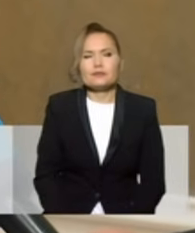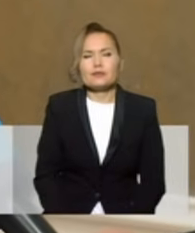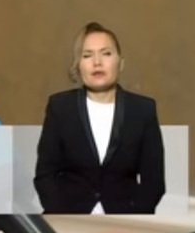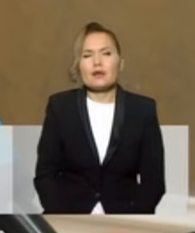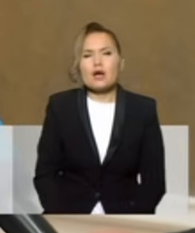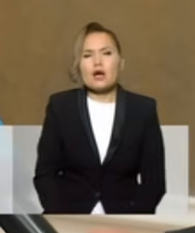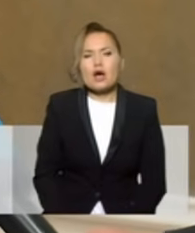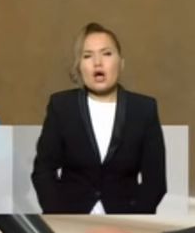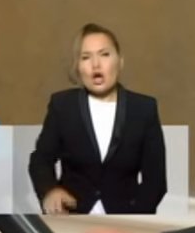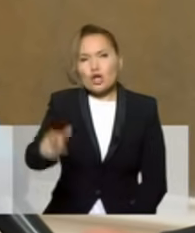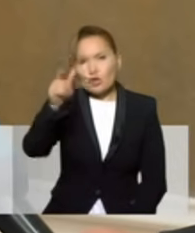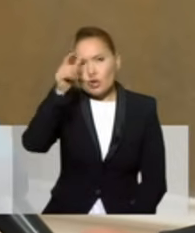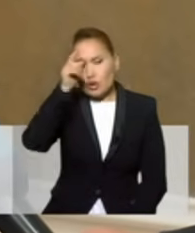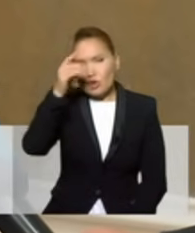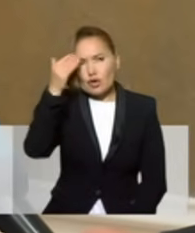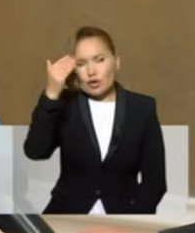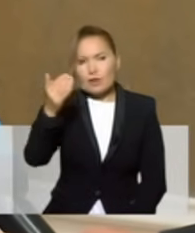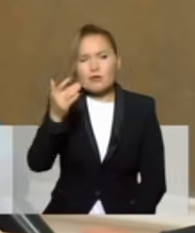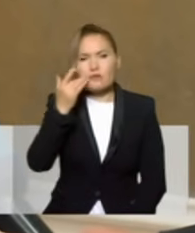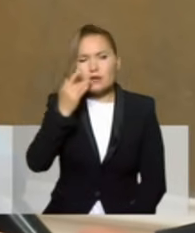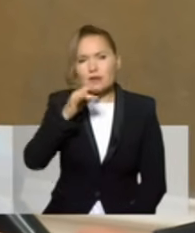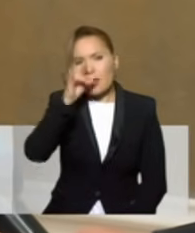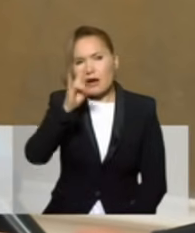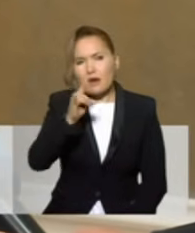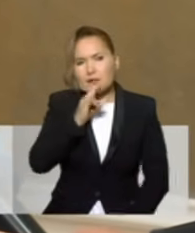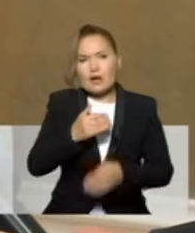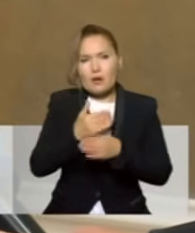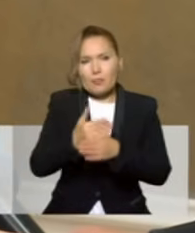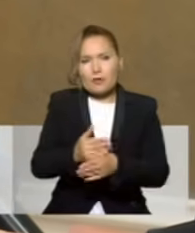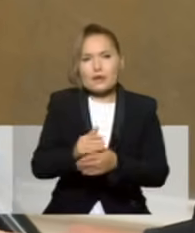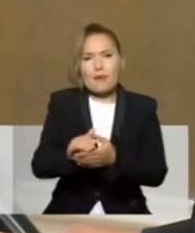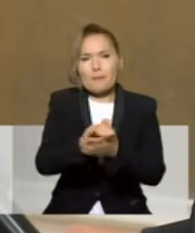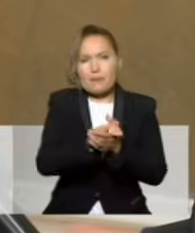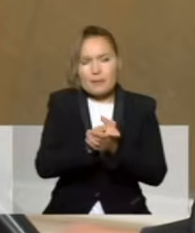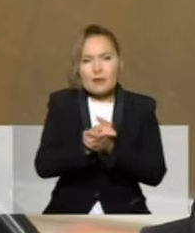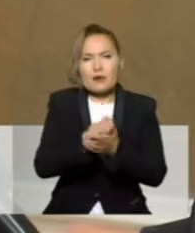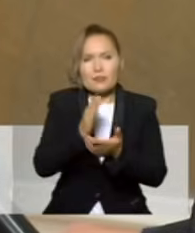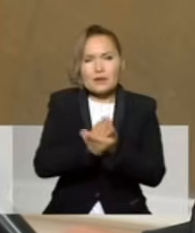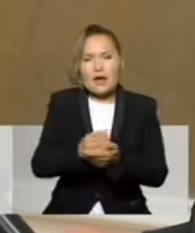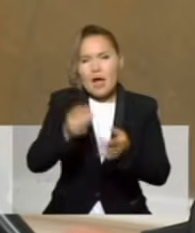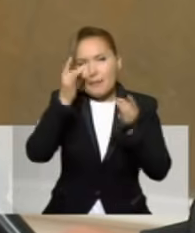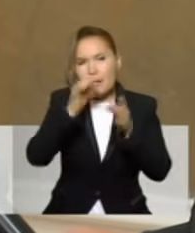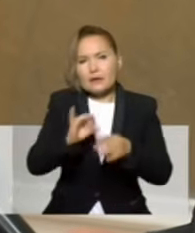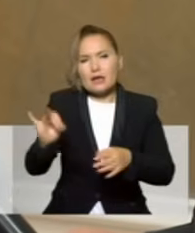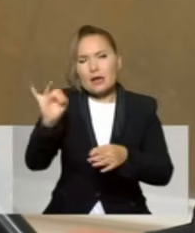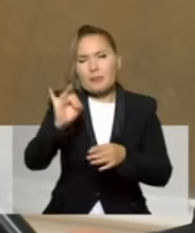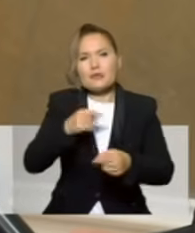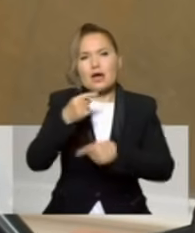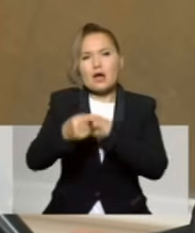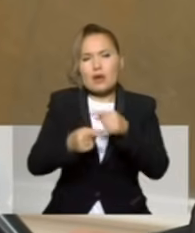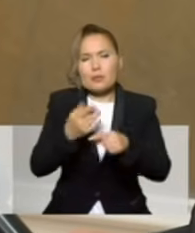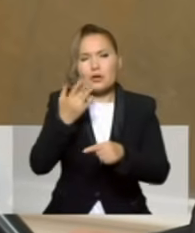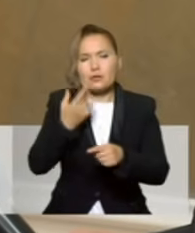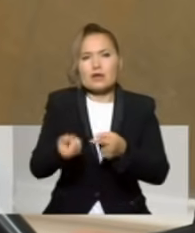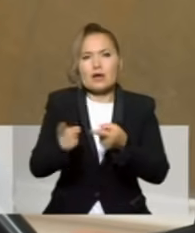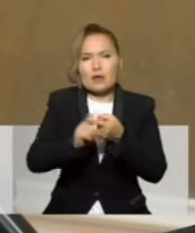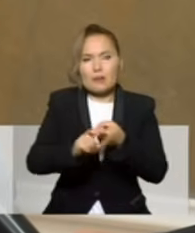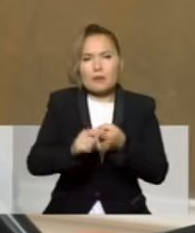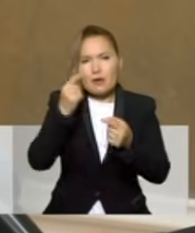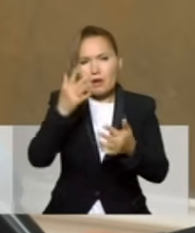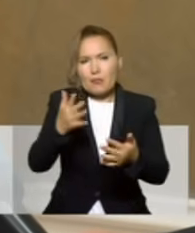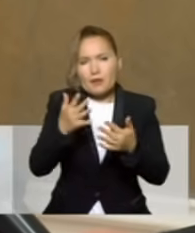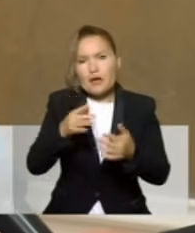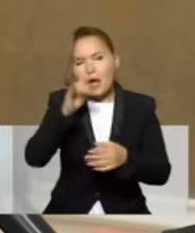Түріктайым бастамасы түріктілдес халықтардың бірлігін арттыратынына күмән жоқ, ол арқылы мәдениеттеріміз, тарихымыз бен дәстүрлеріміз үндесе түсетіні